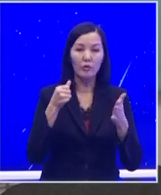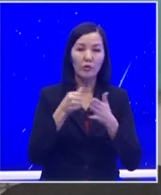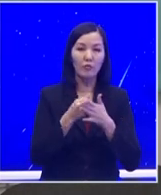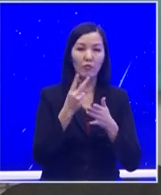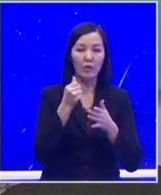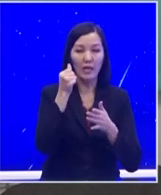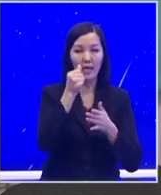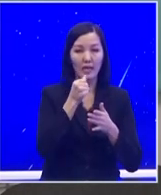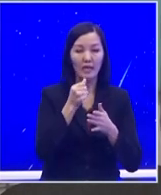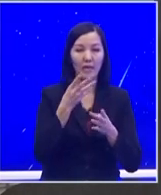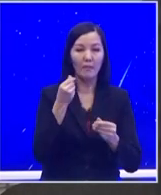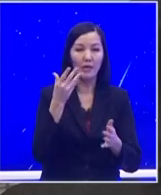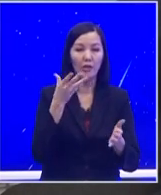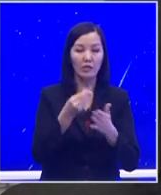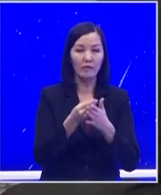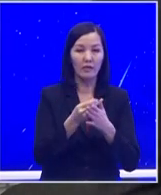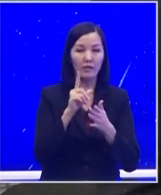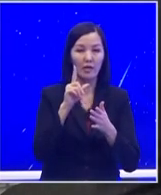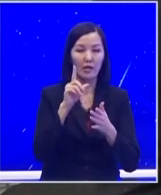2 лет оплачивается